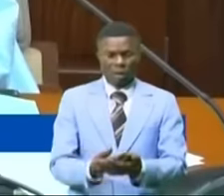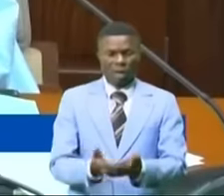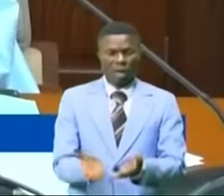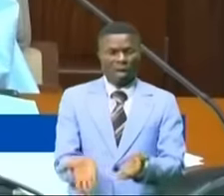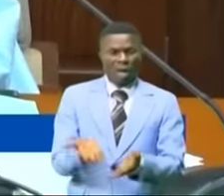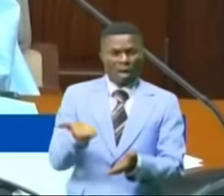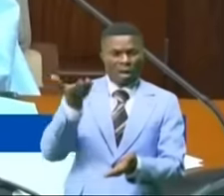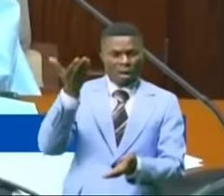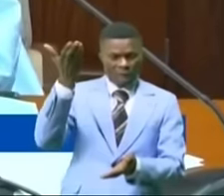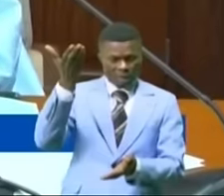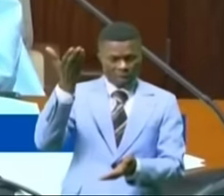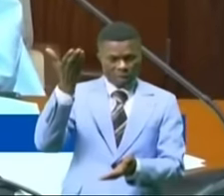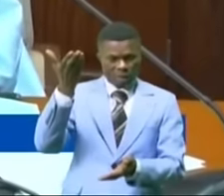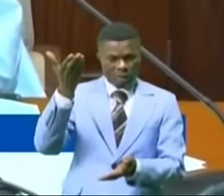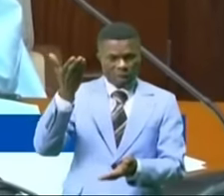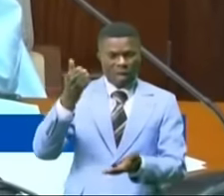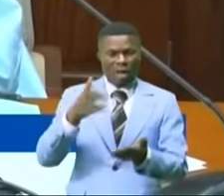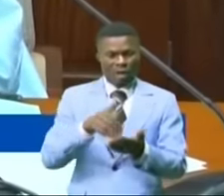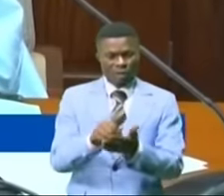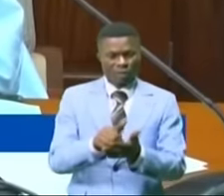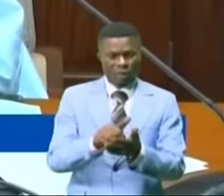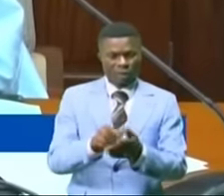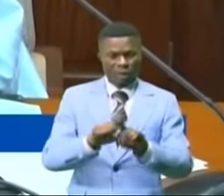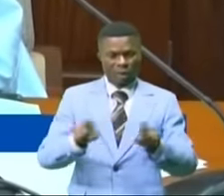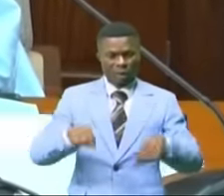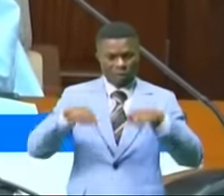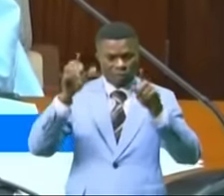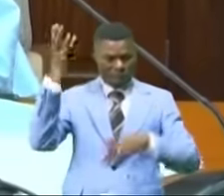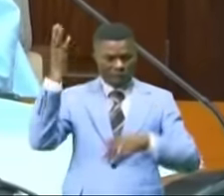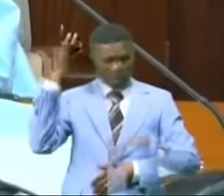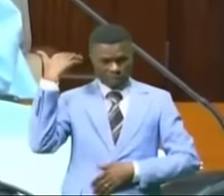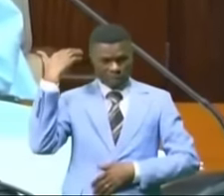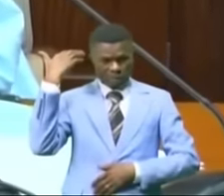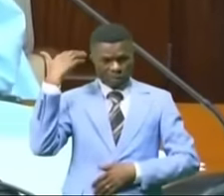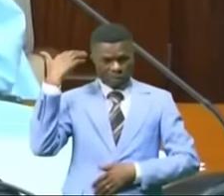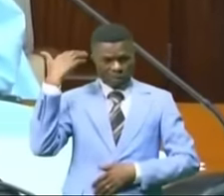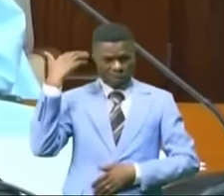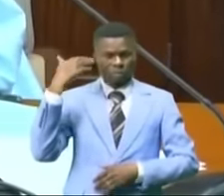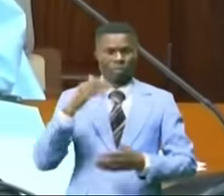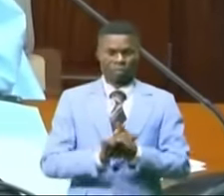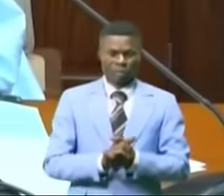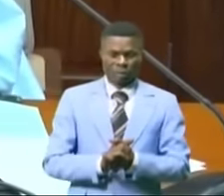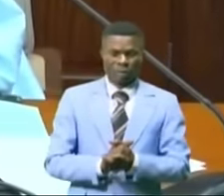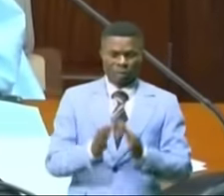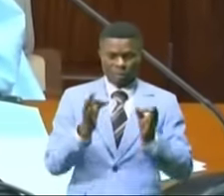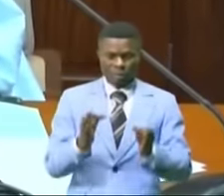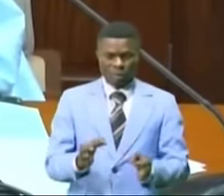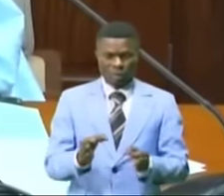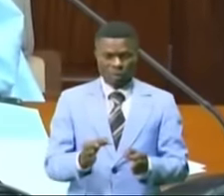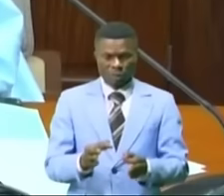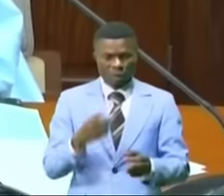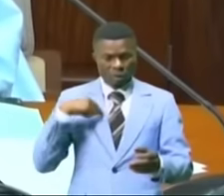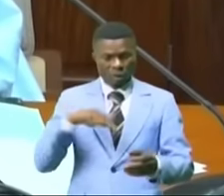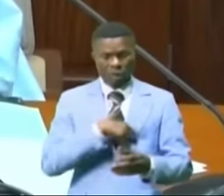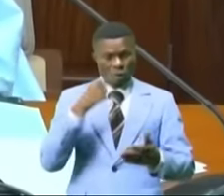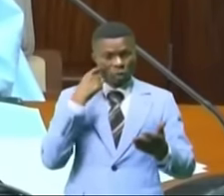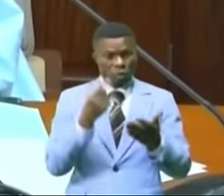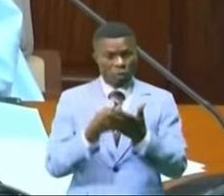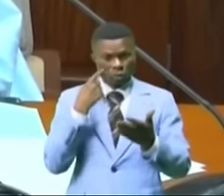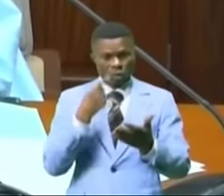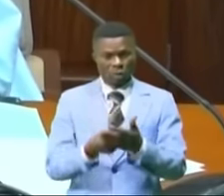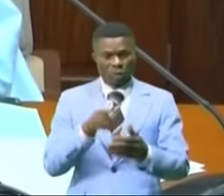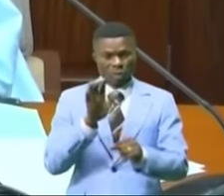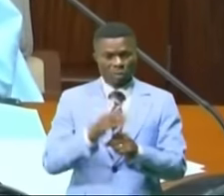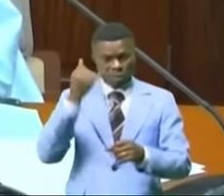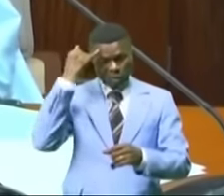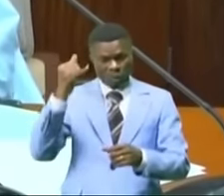taux d'inflation qui est plus faible que ce qui avait été observé l'année dernière. On constate aussi une forte